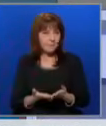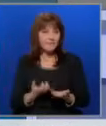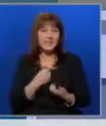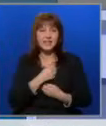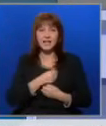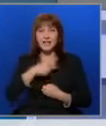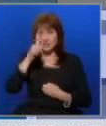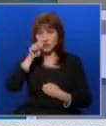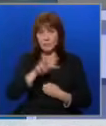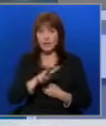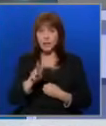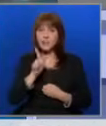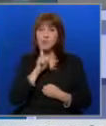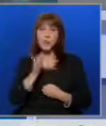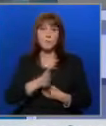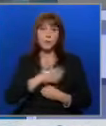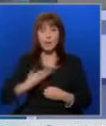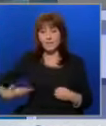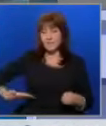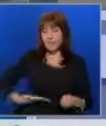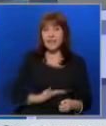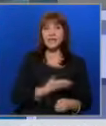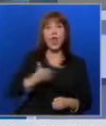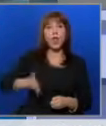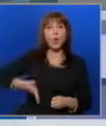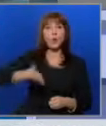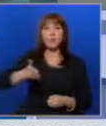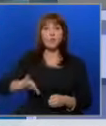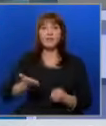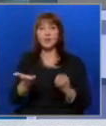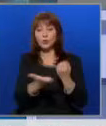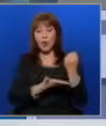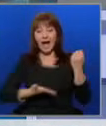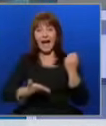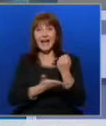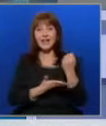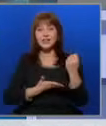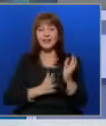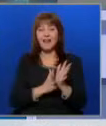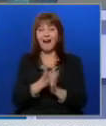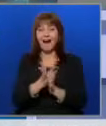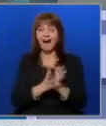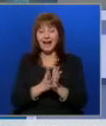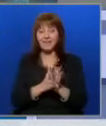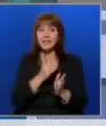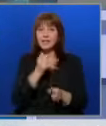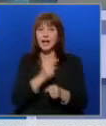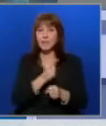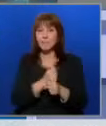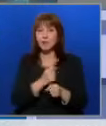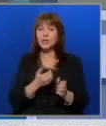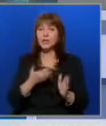Трагедия в София. Двама мъже загинаха прегазани от локомотив, докато режат храсти и клони. Те са работници в Национална компания